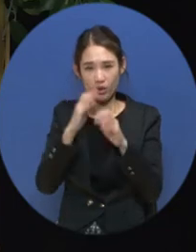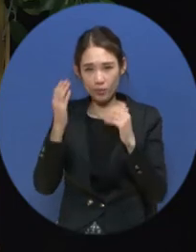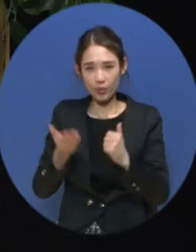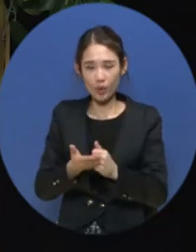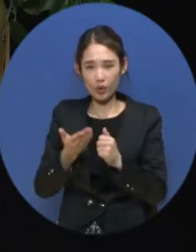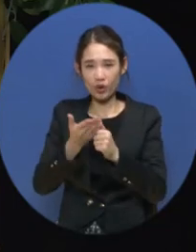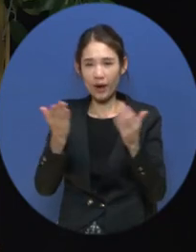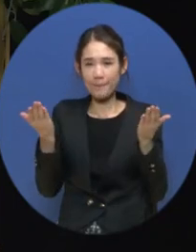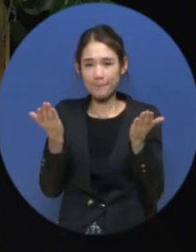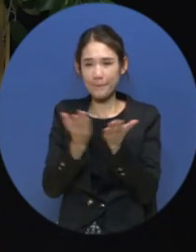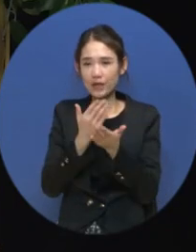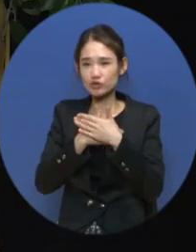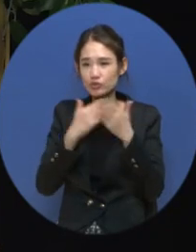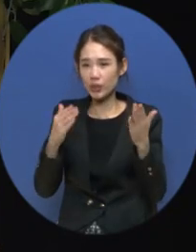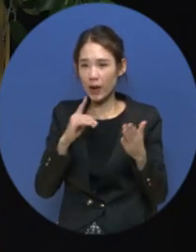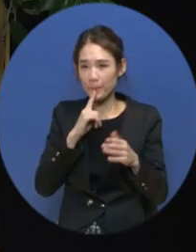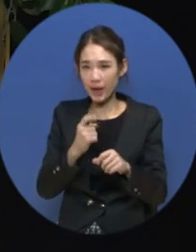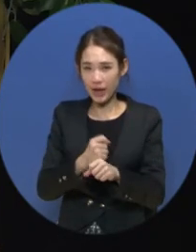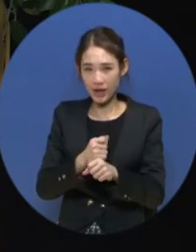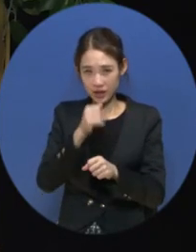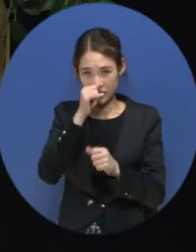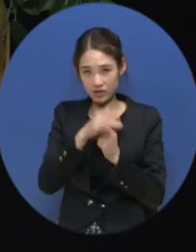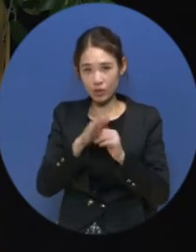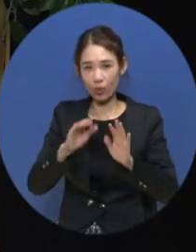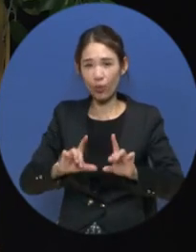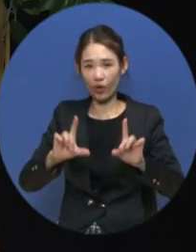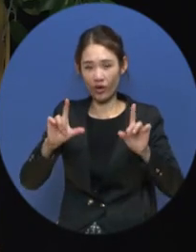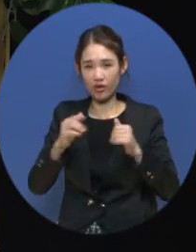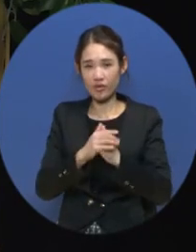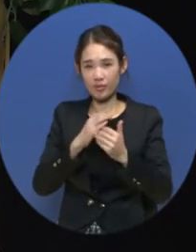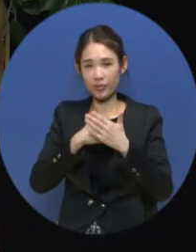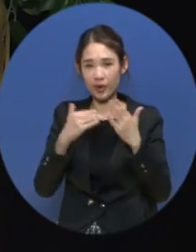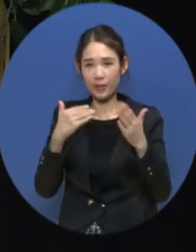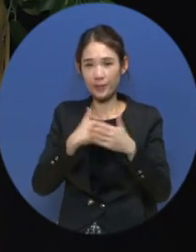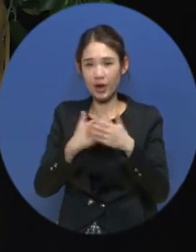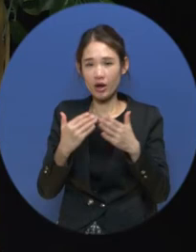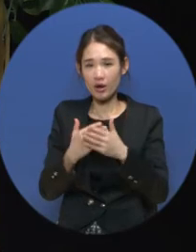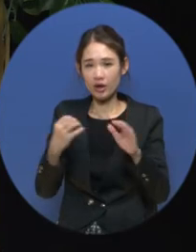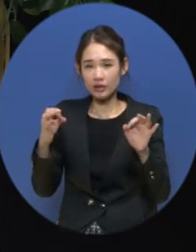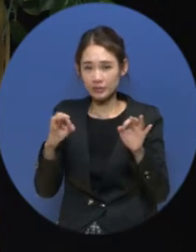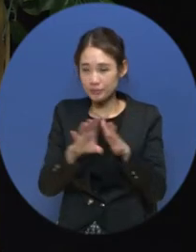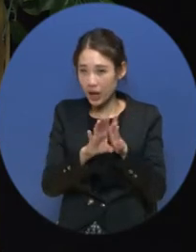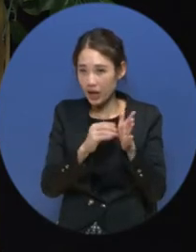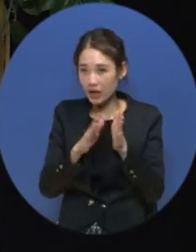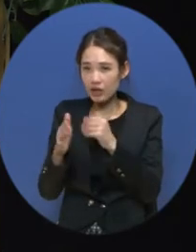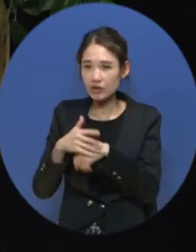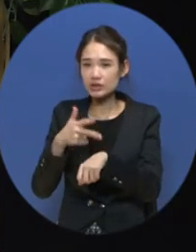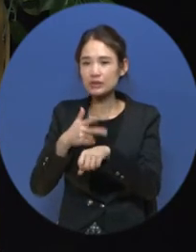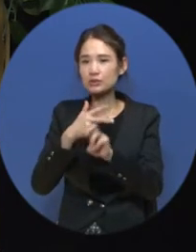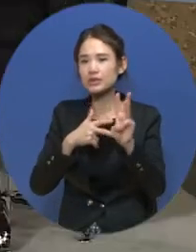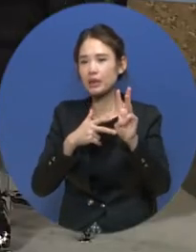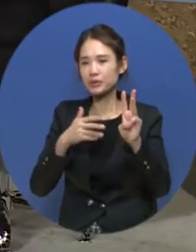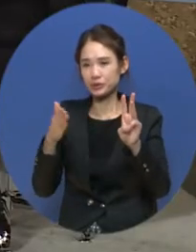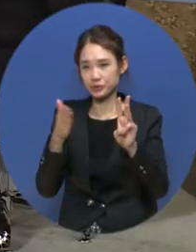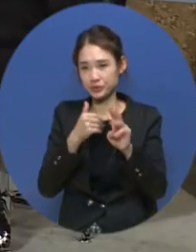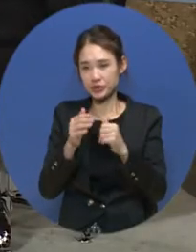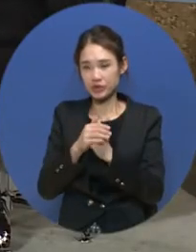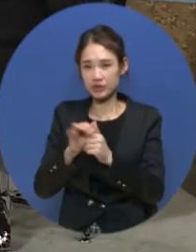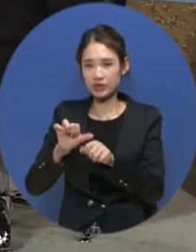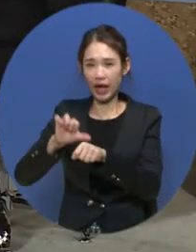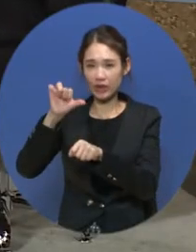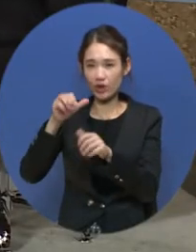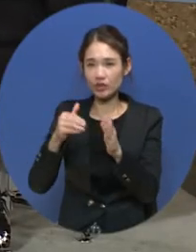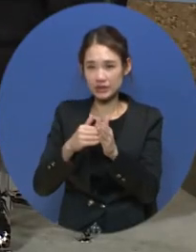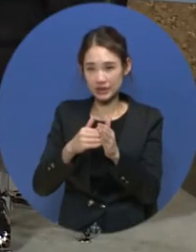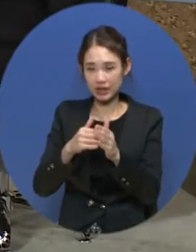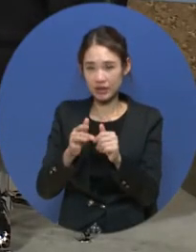맞춤반이라는 게 있었어요. 네. 근데 올해는 맞춤반이 없어지고 네. 7시 반부터 5시까지